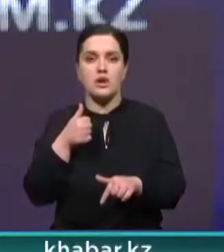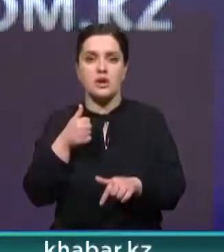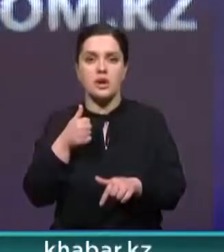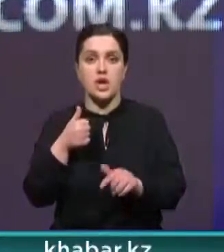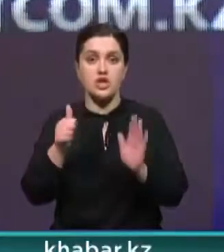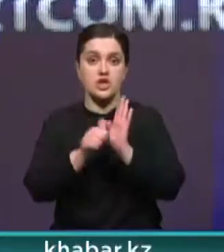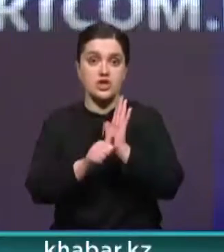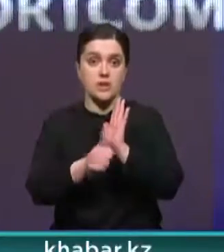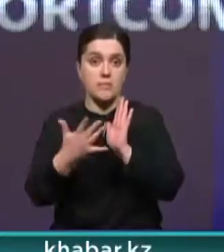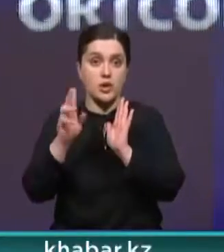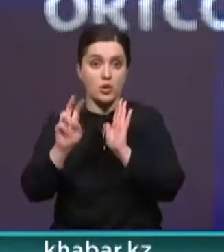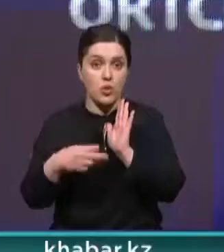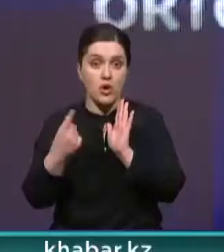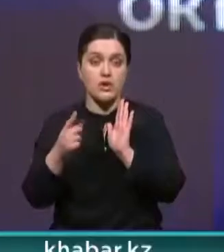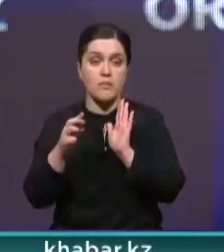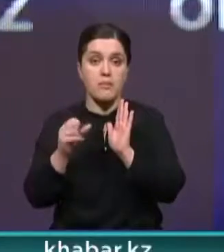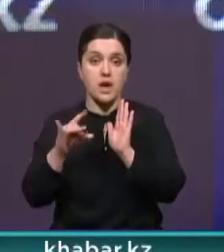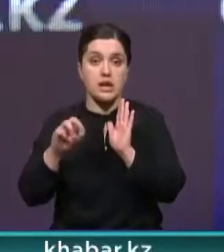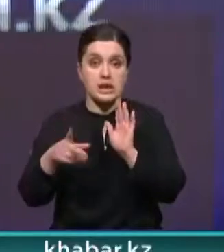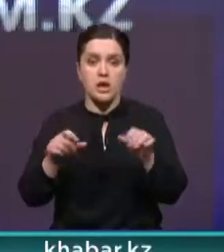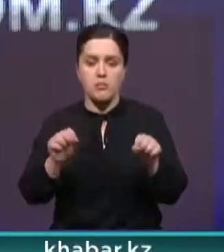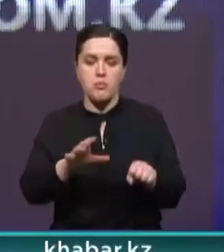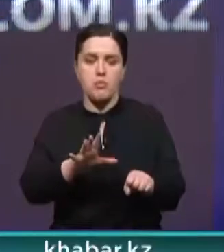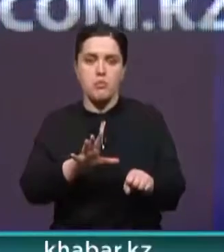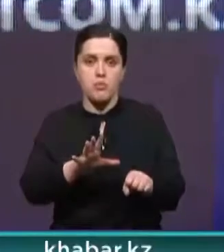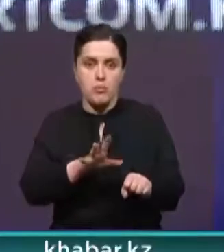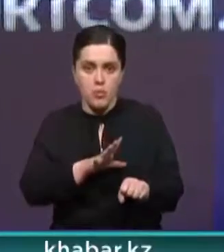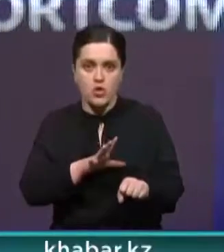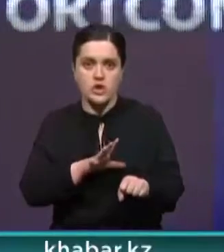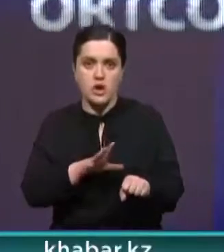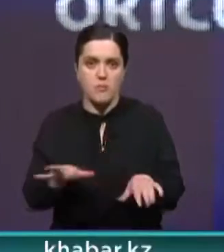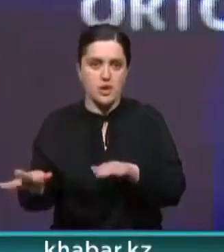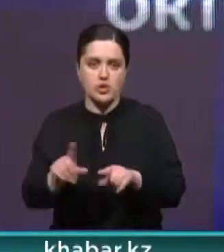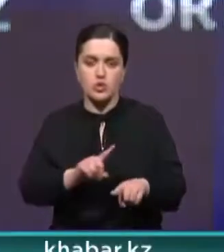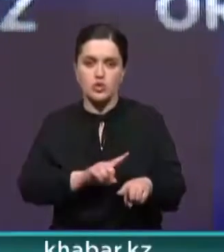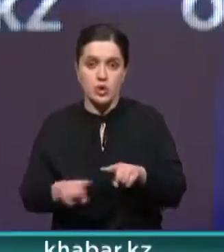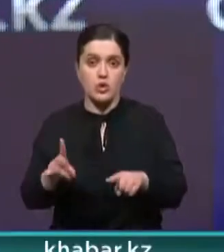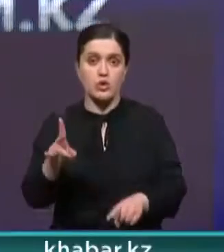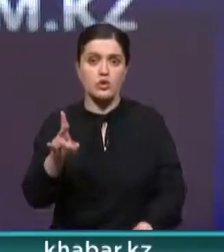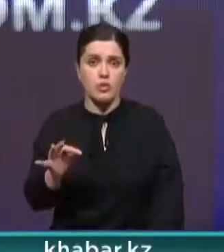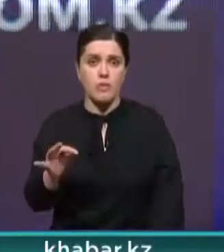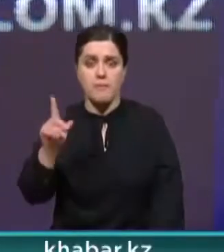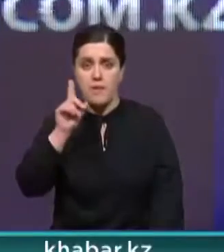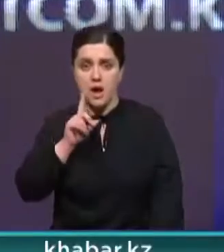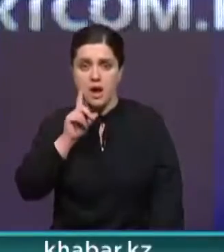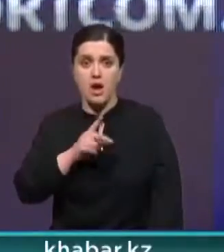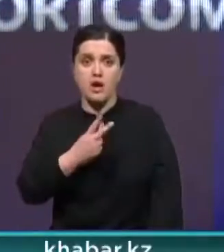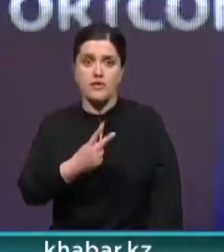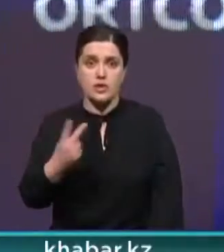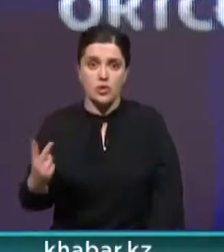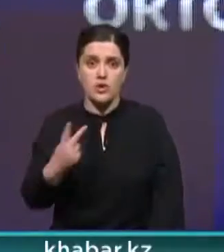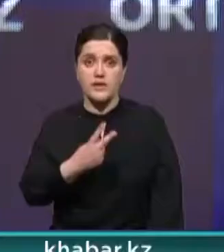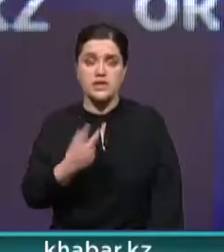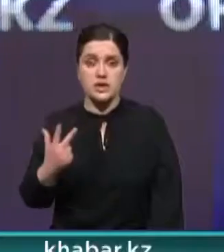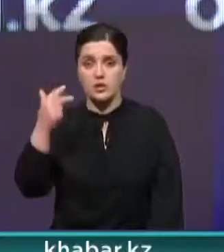65 долларов за баррель может быть эти подходы эти процессы ускориться но пока целом это на 22 23 года